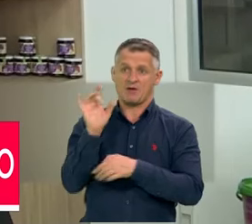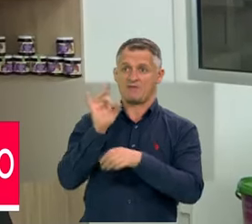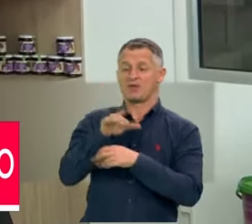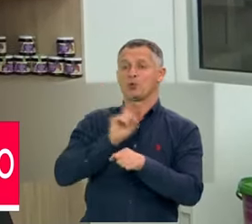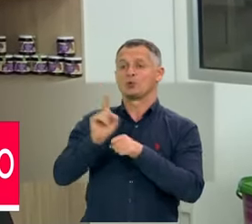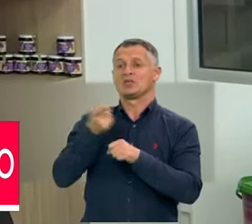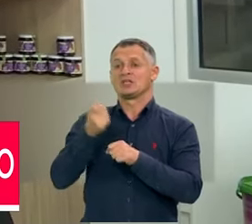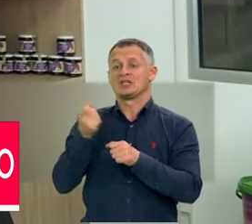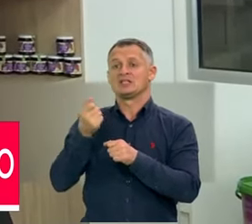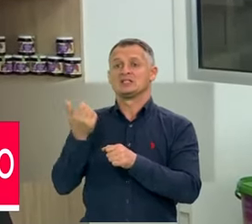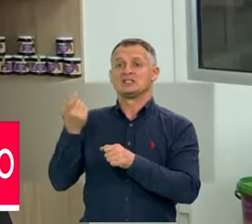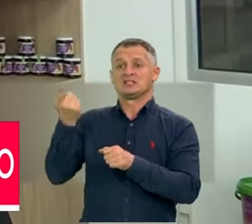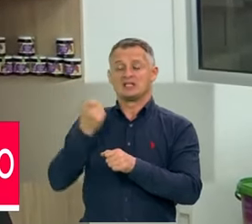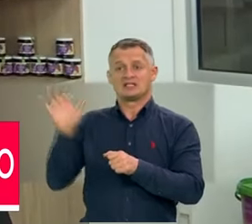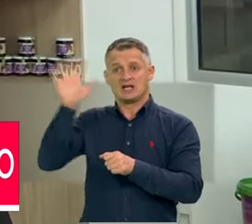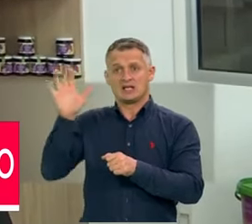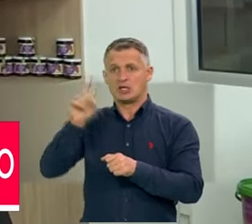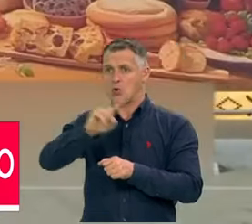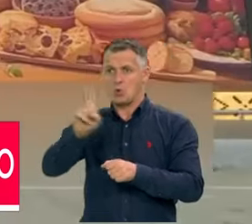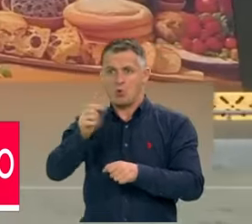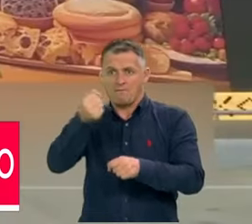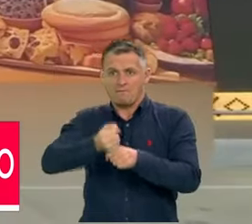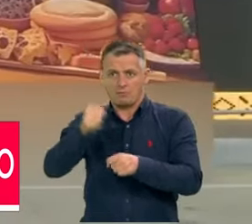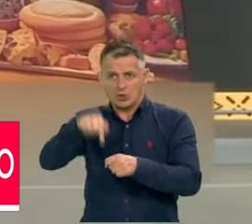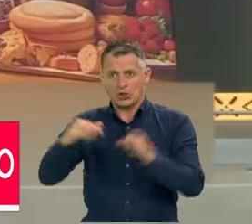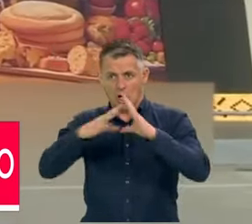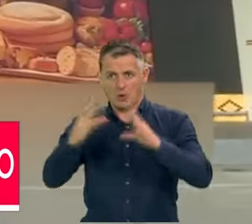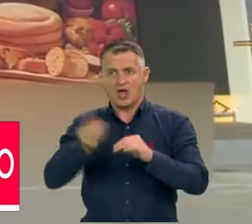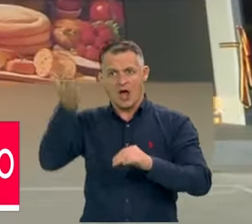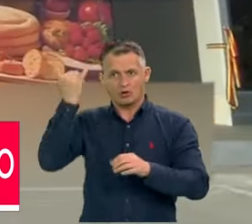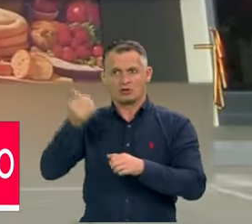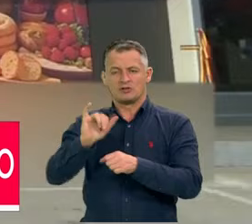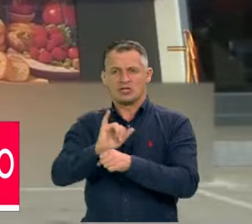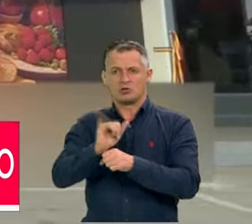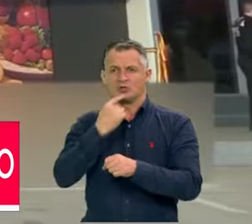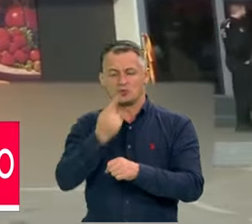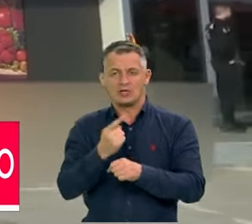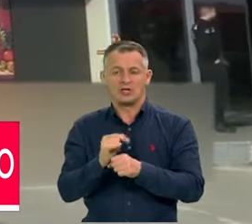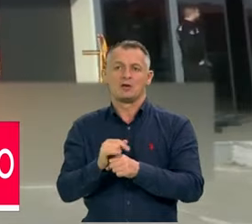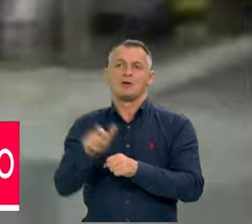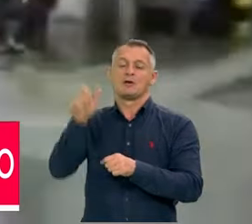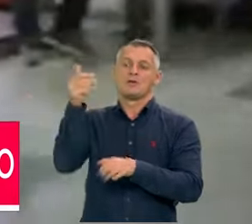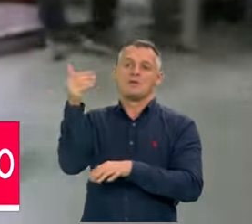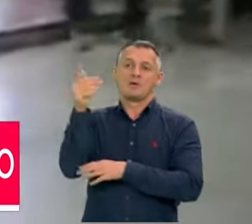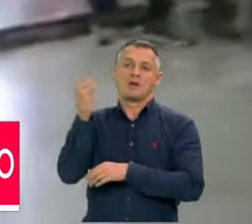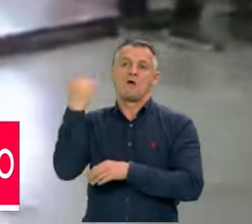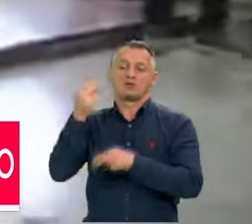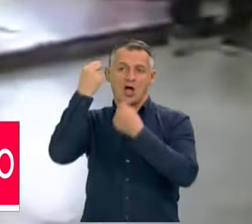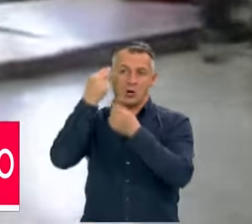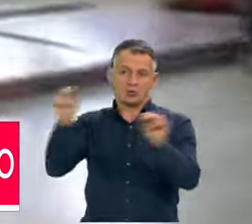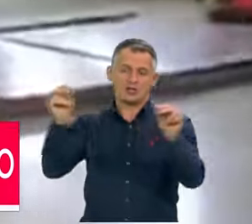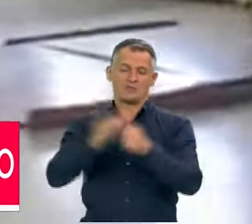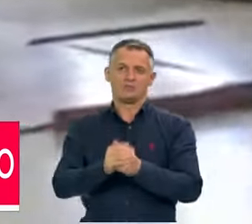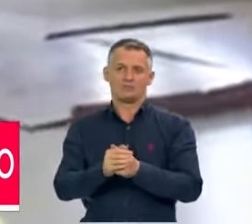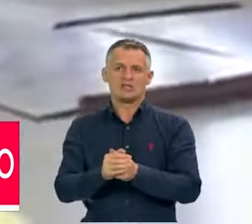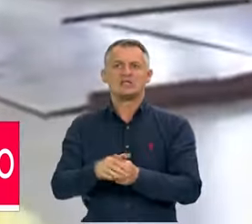import nu de la Micii producători români atunci fostul director declara că furnizor au fost notificați sunt facturi care